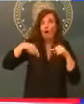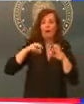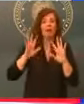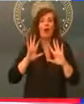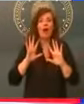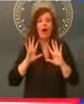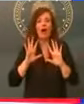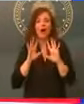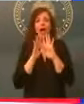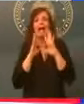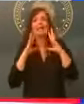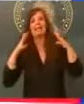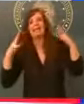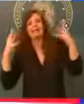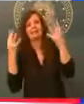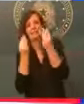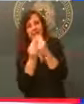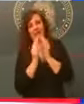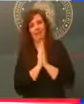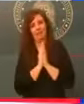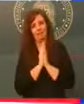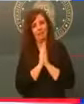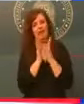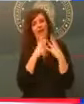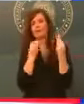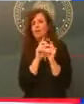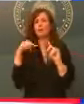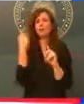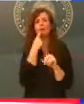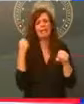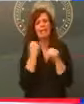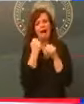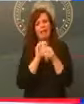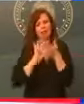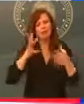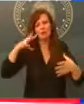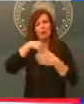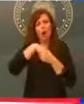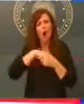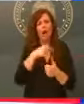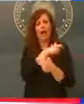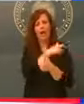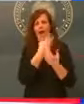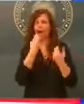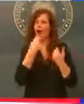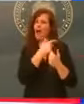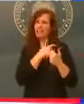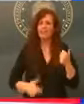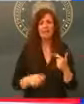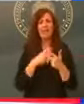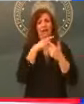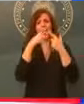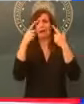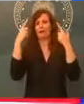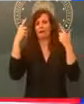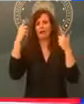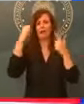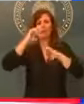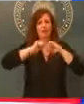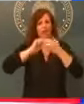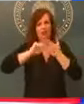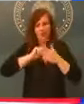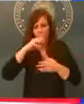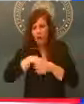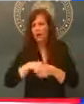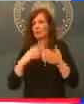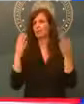scolastici personale scolastico sindacati li vogliamo sempre partecipi e tutte le